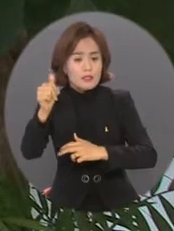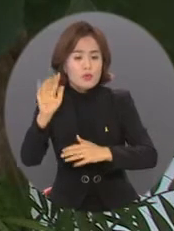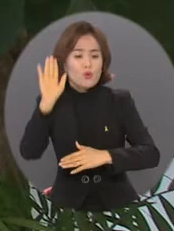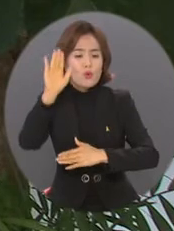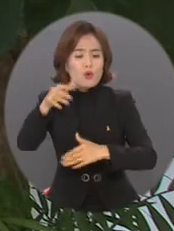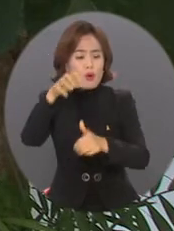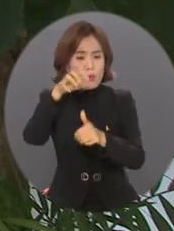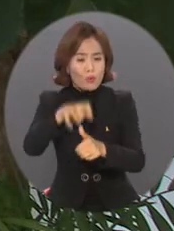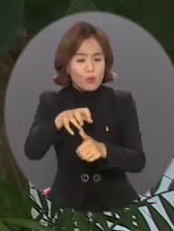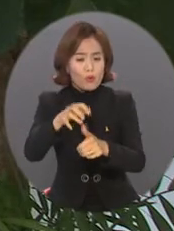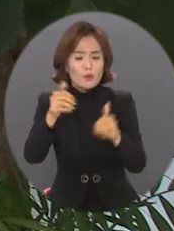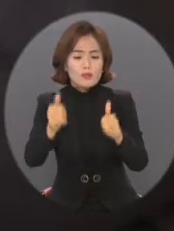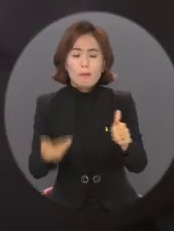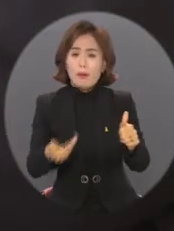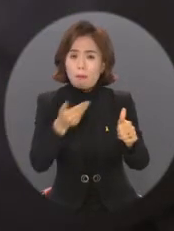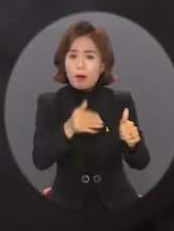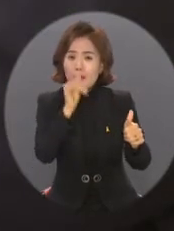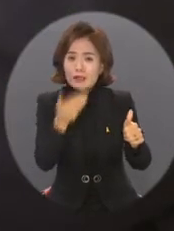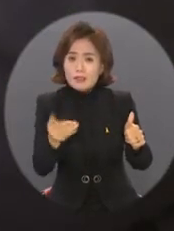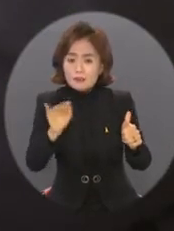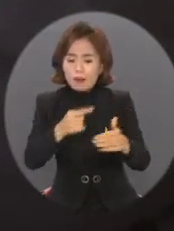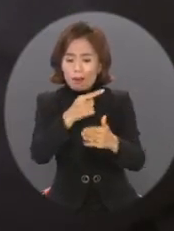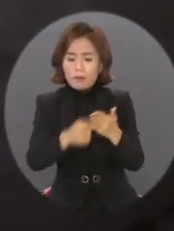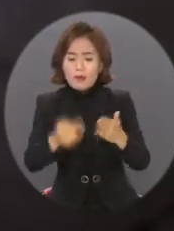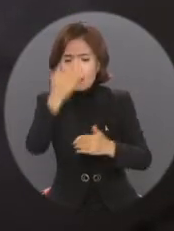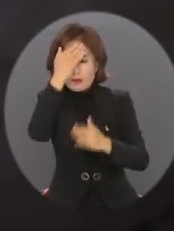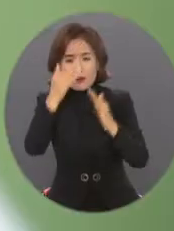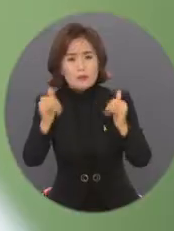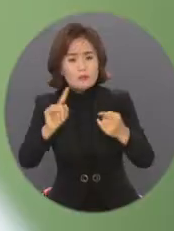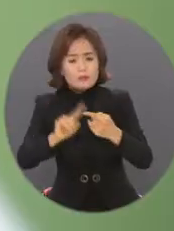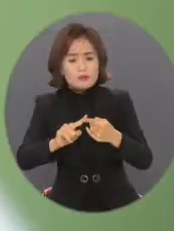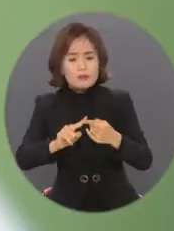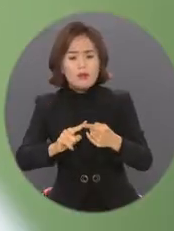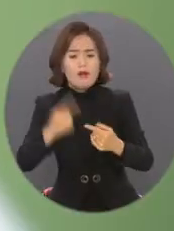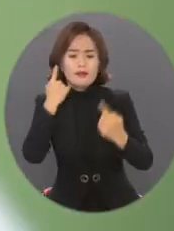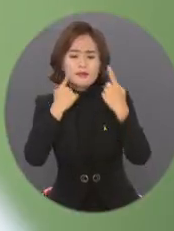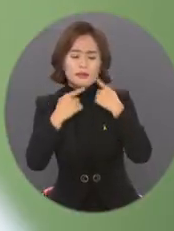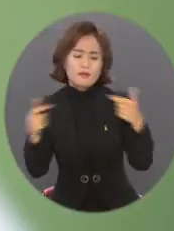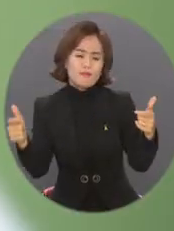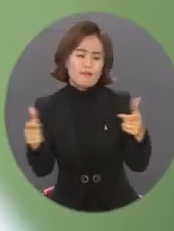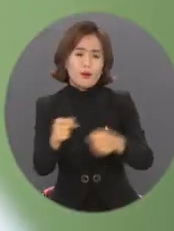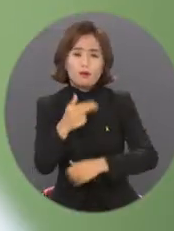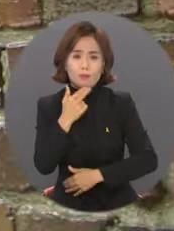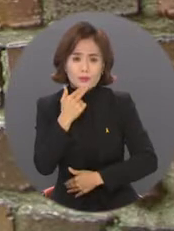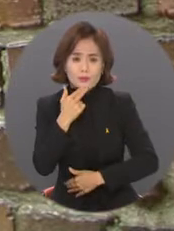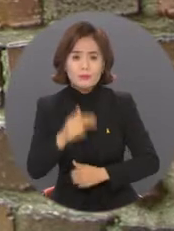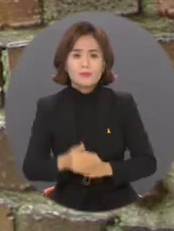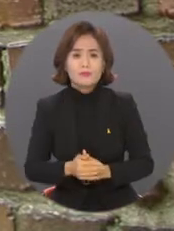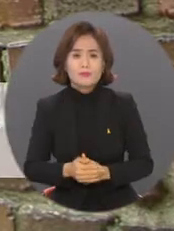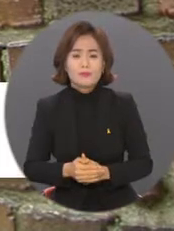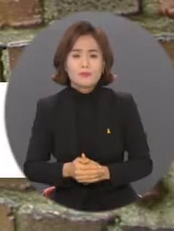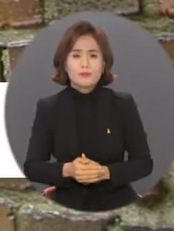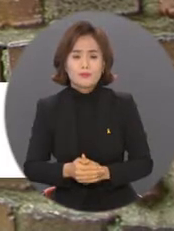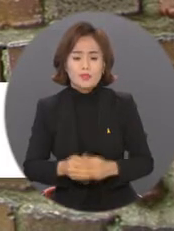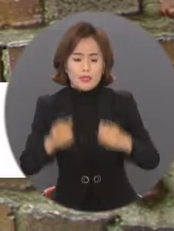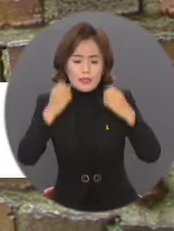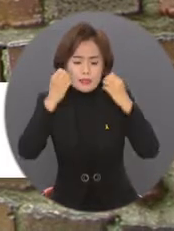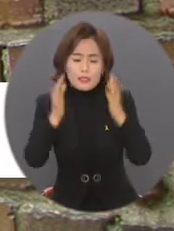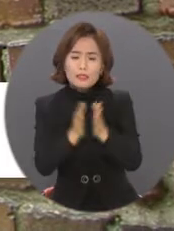구속돼 재판에 넘겨진 상태지만 피해 청년들의 상처는 좀처럼 아물지 않고 있습니다 새 출발할